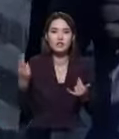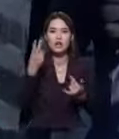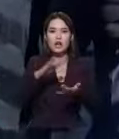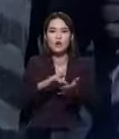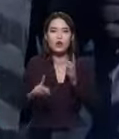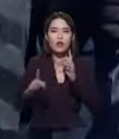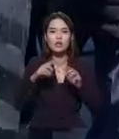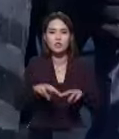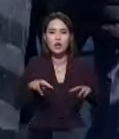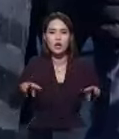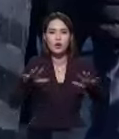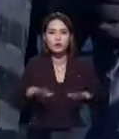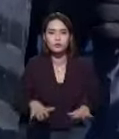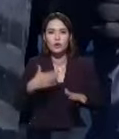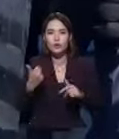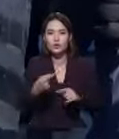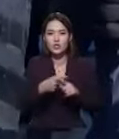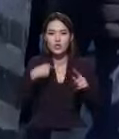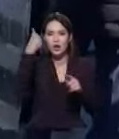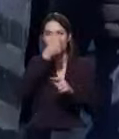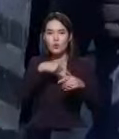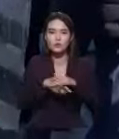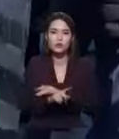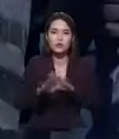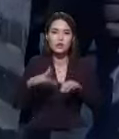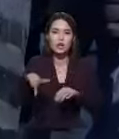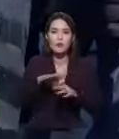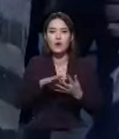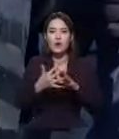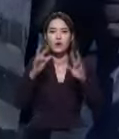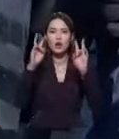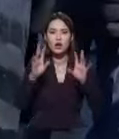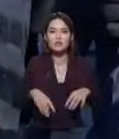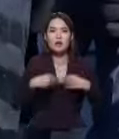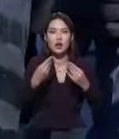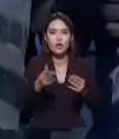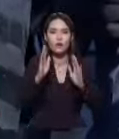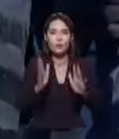отырысы өтеді. Егер мәслихат бекітсе, жарты жылдың ішінде саяжайға ауыл статусы беріледі